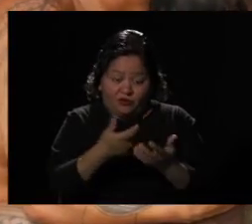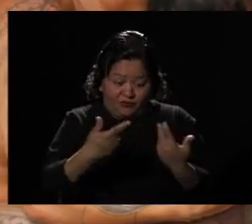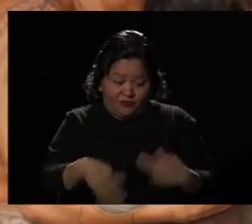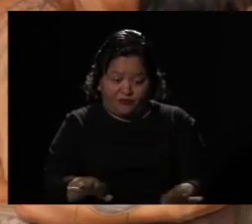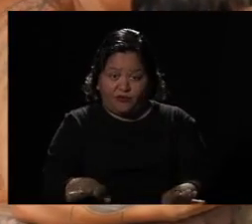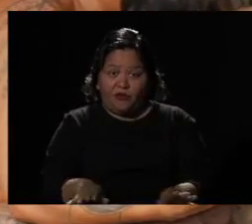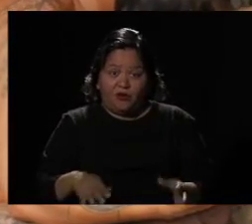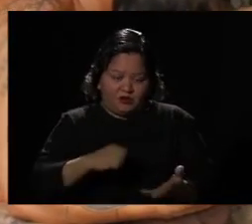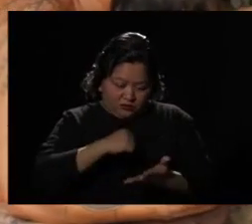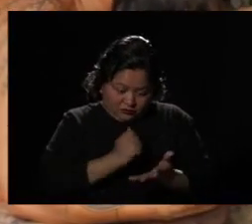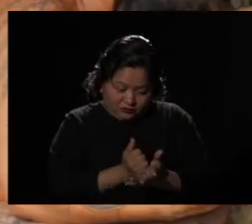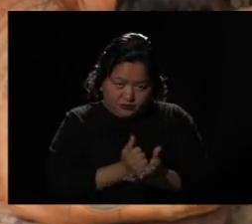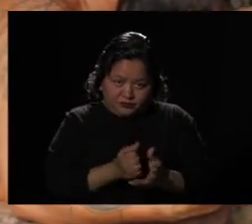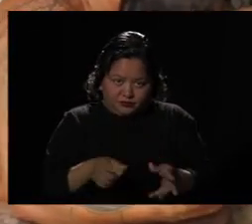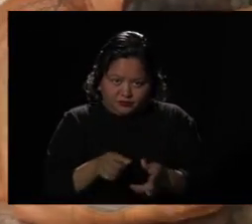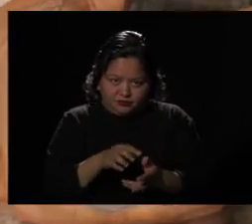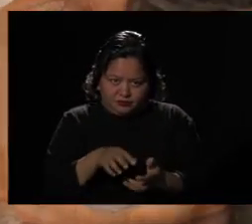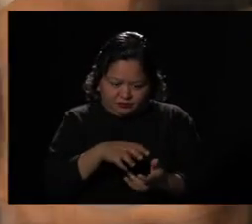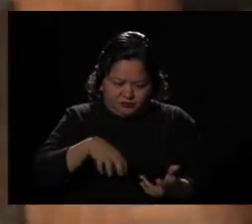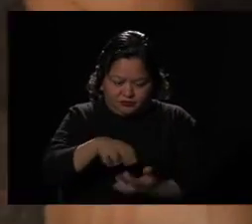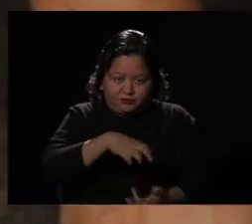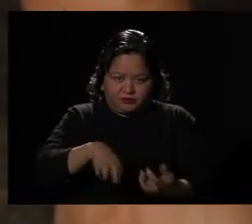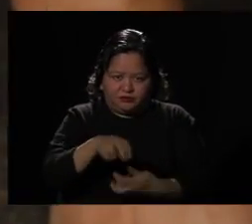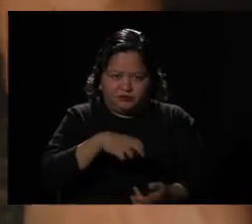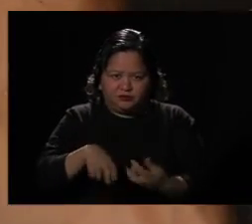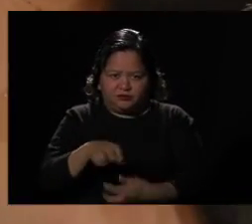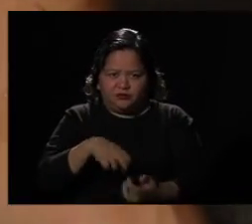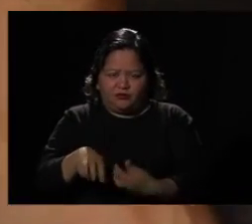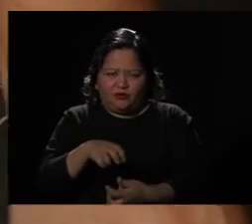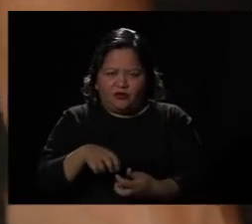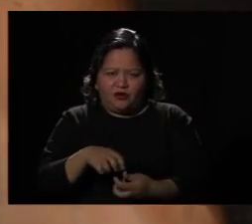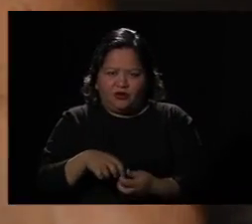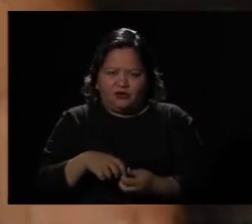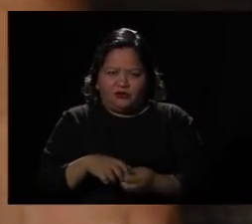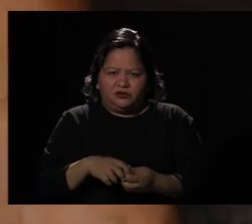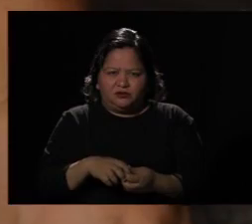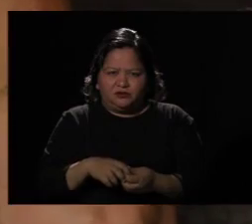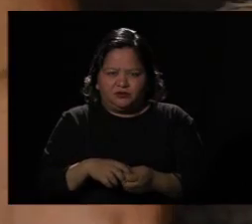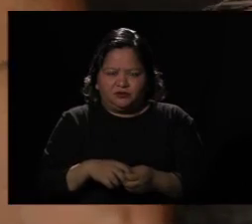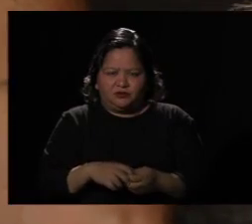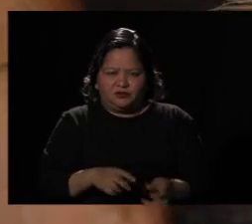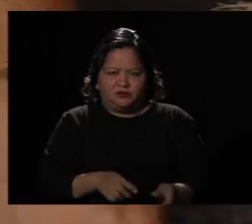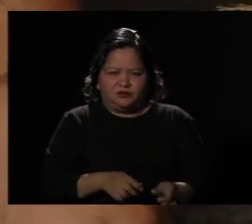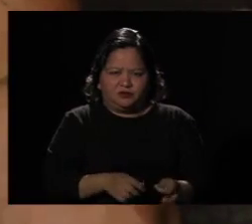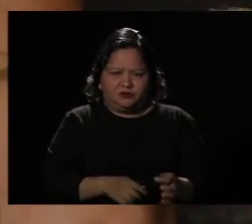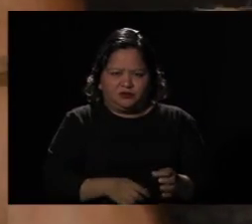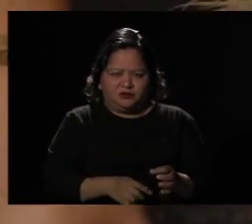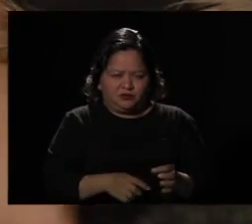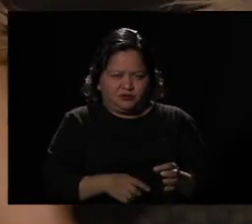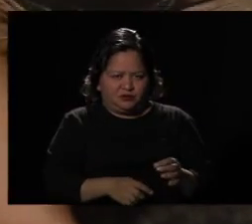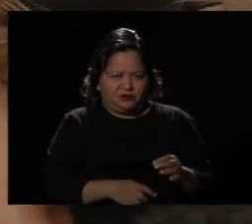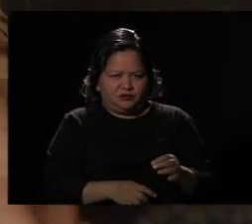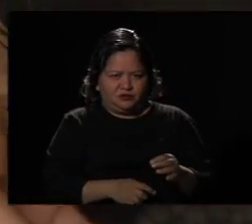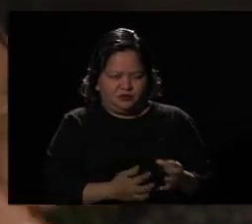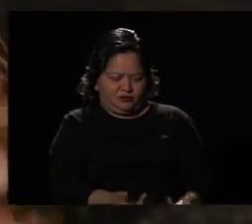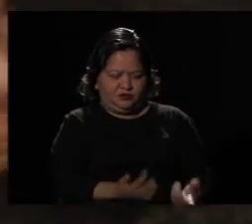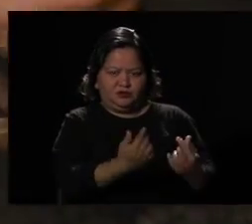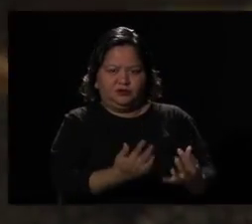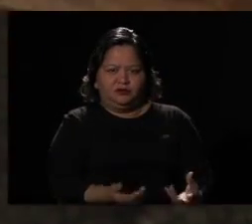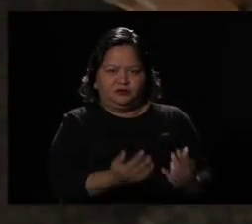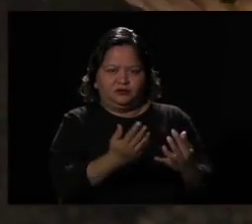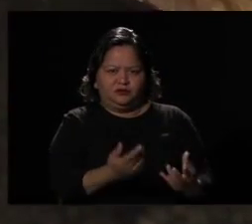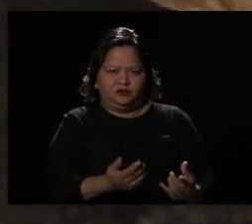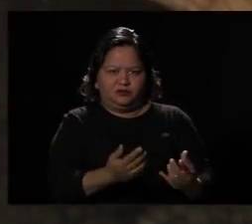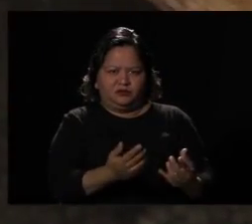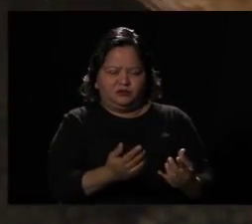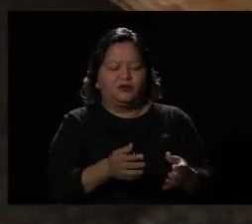songi imatay taizi na pagguhubuhudong na hagun nidok, fanaytay za sahgwan ifinigis